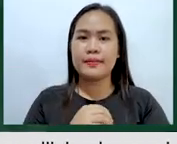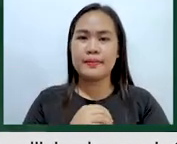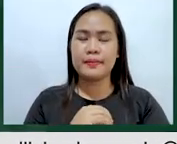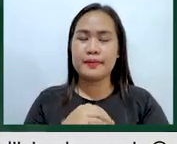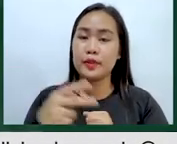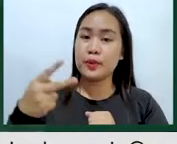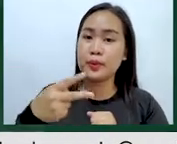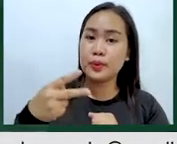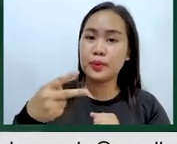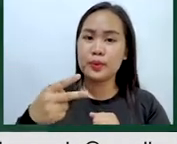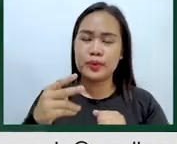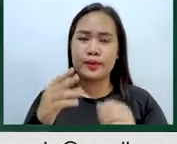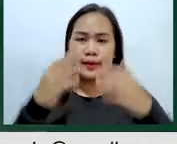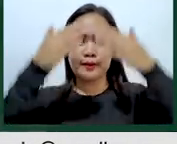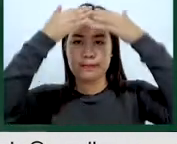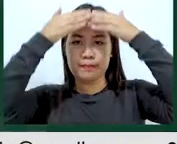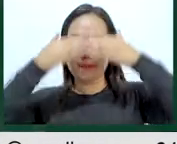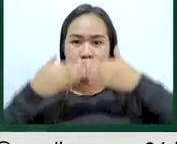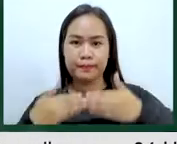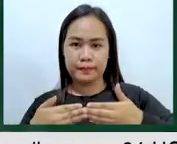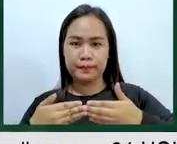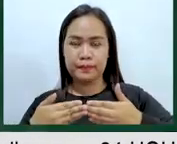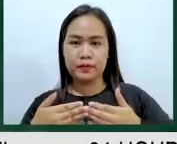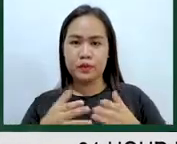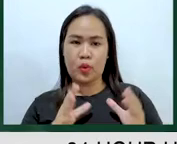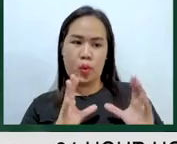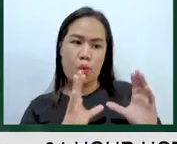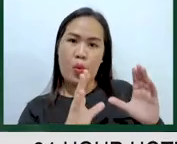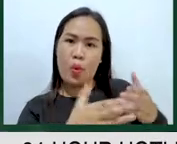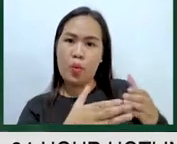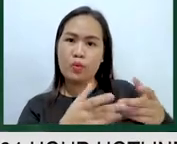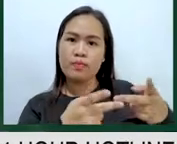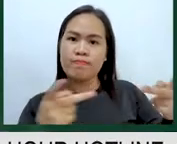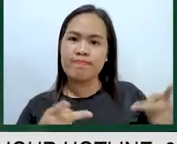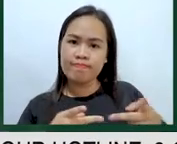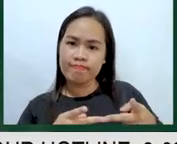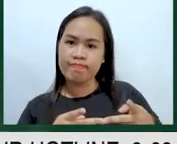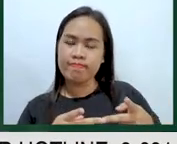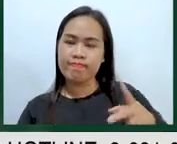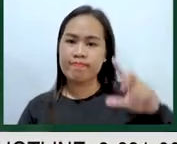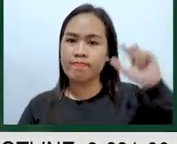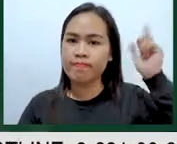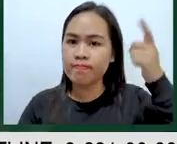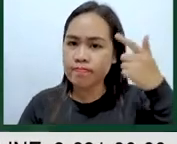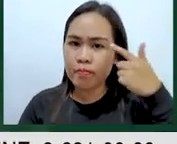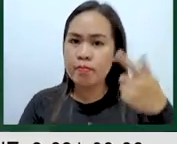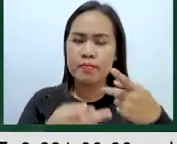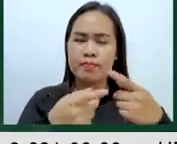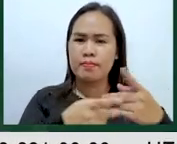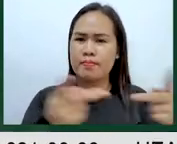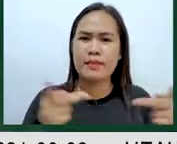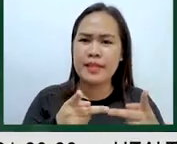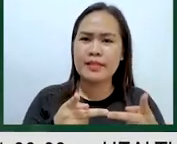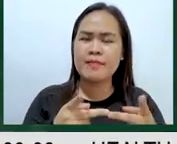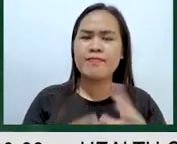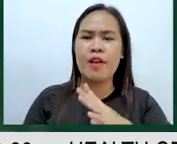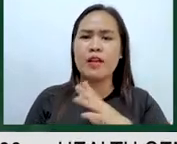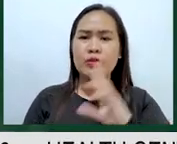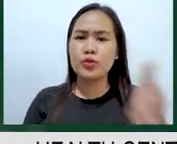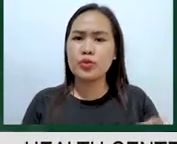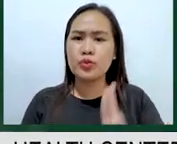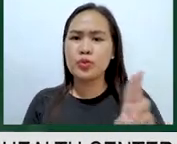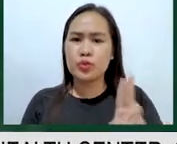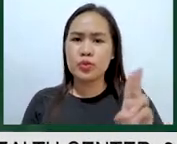face shield in enclosed public areas, no? Again, so yung face shield na yan, no? Ordinance na